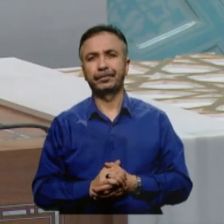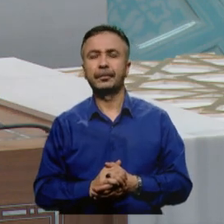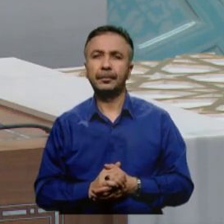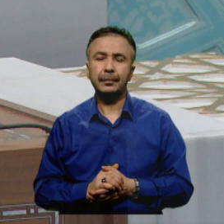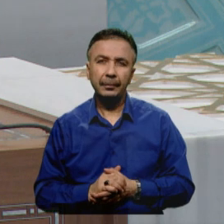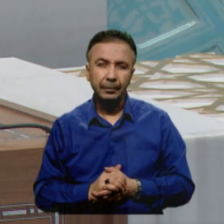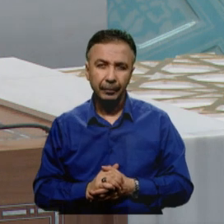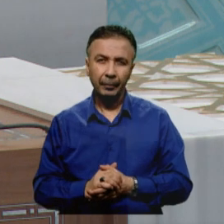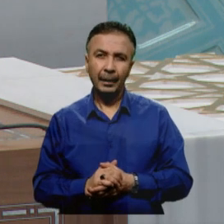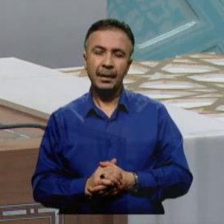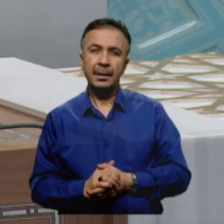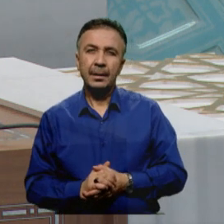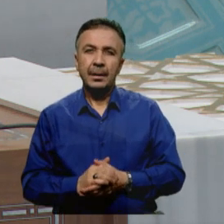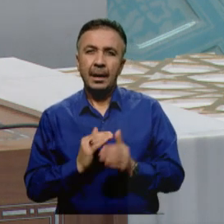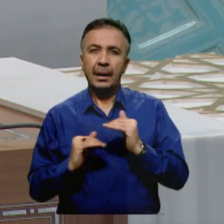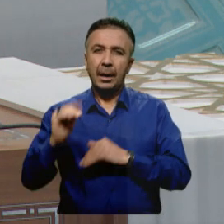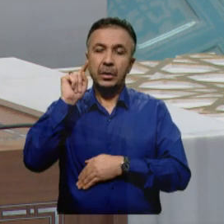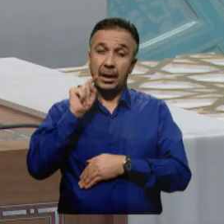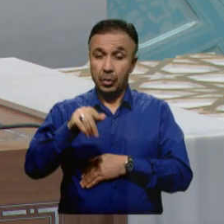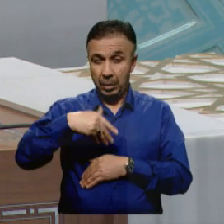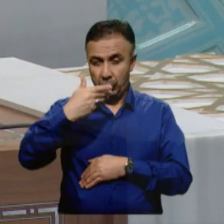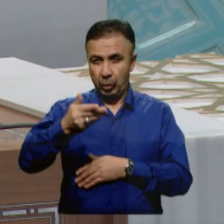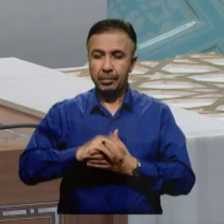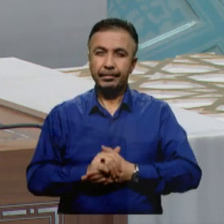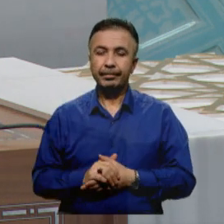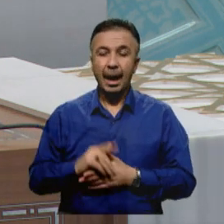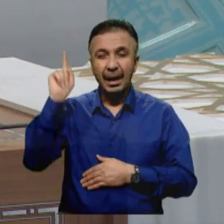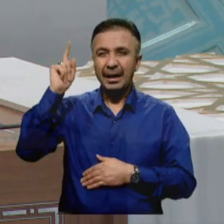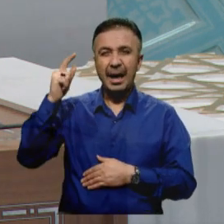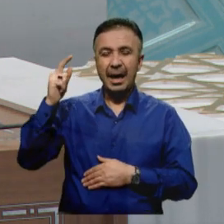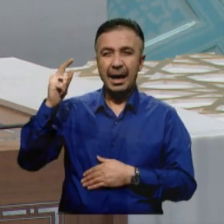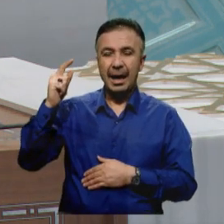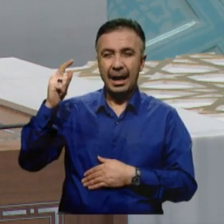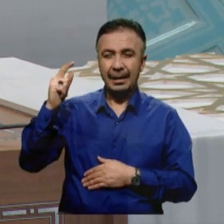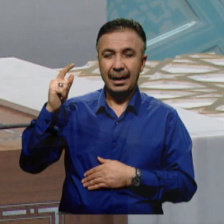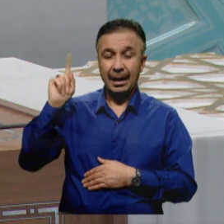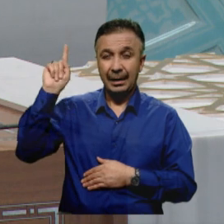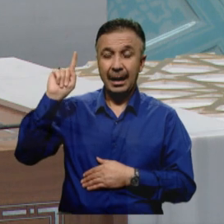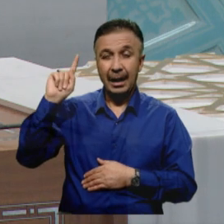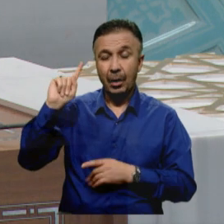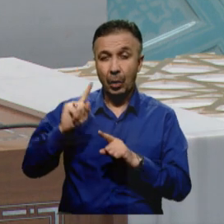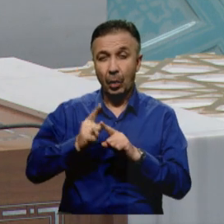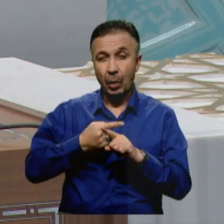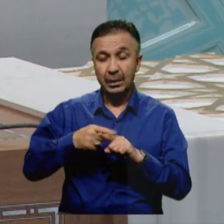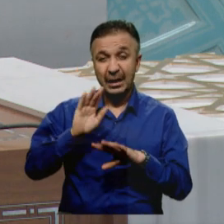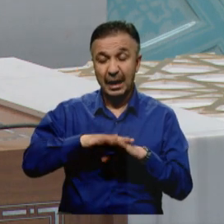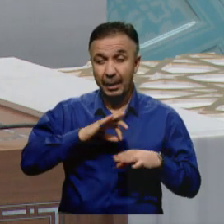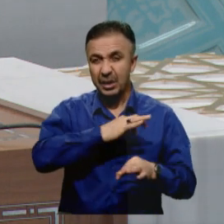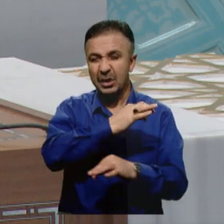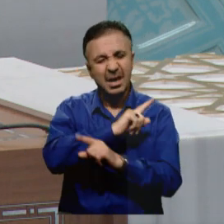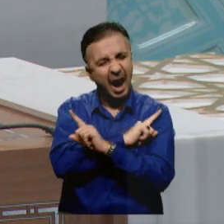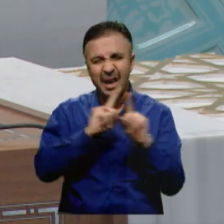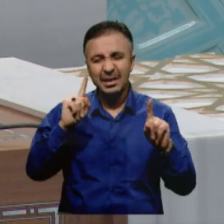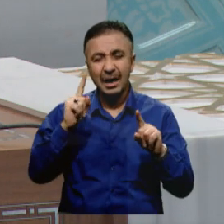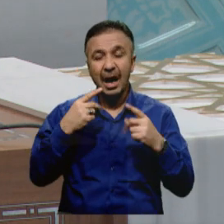limen yasha. Allahu Teala buyuruyor ki Allah kendisine ortak koşanları asla bağışlamaz. Eğer